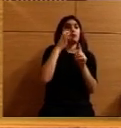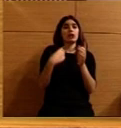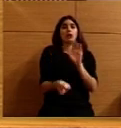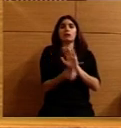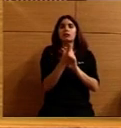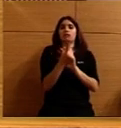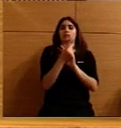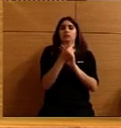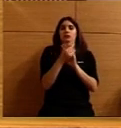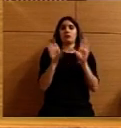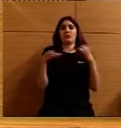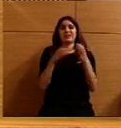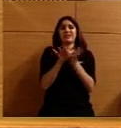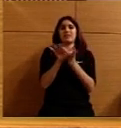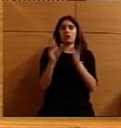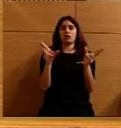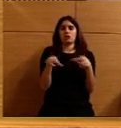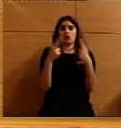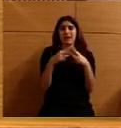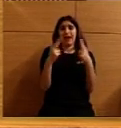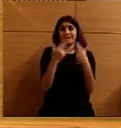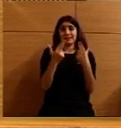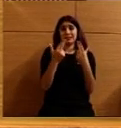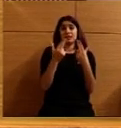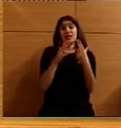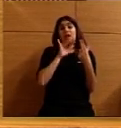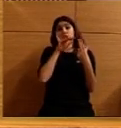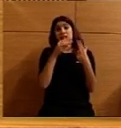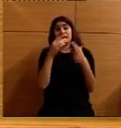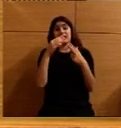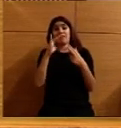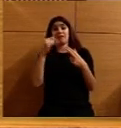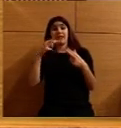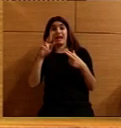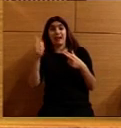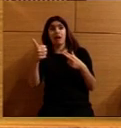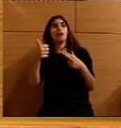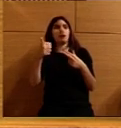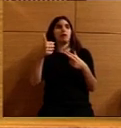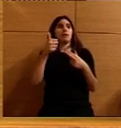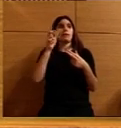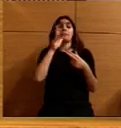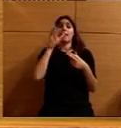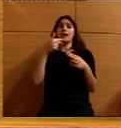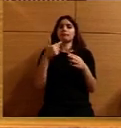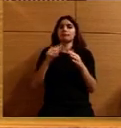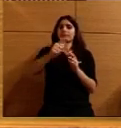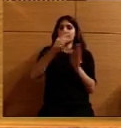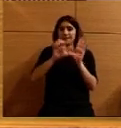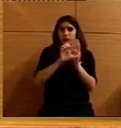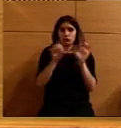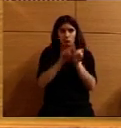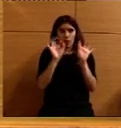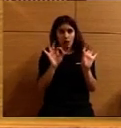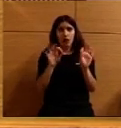Constitució de la Mancomunitat de Serveis Socials La Font de la Figuera, Montesa i Fontanars dels Alforins i aprovació dels seus estatuts, també en el